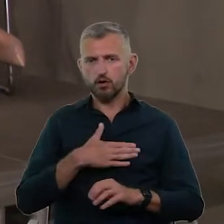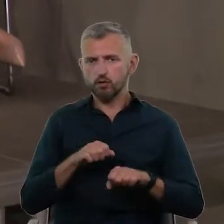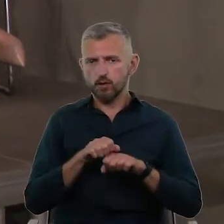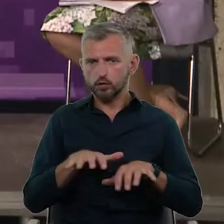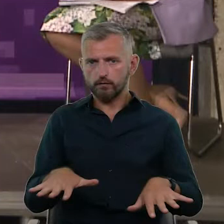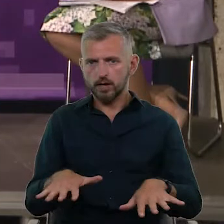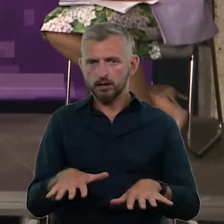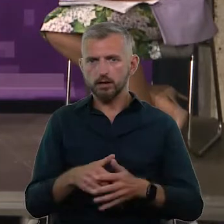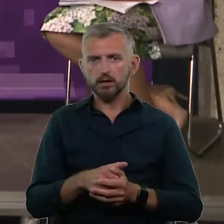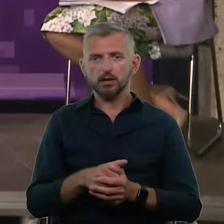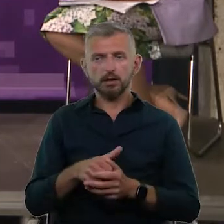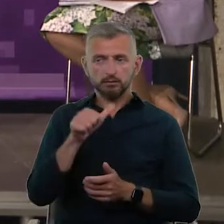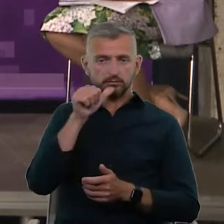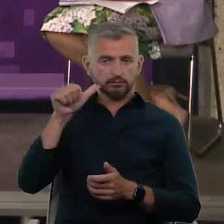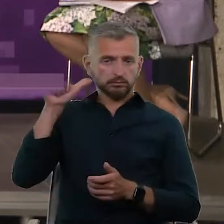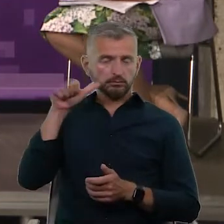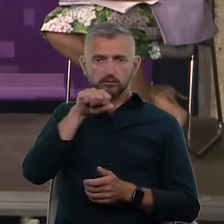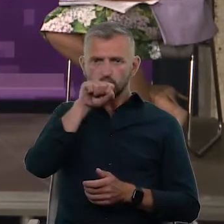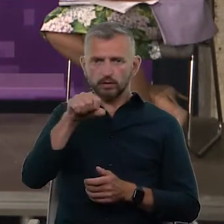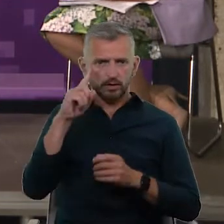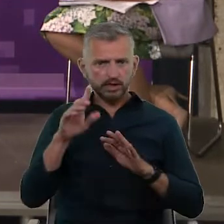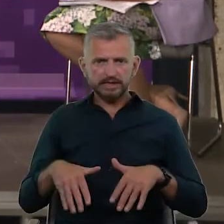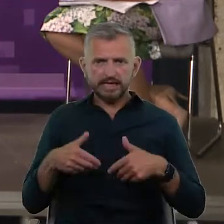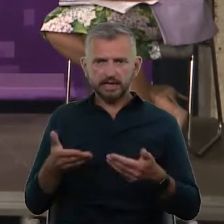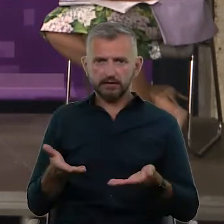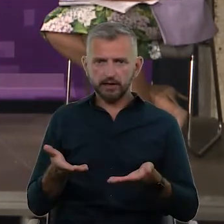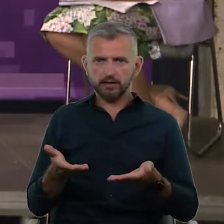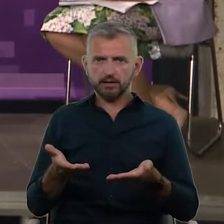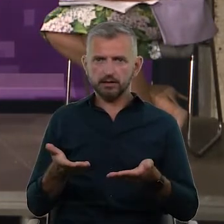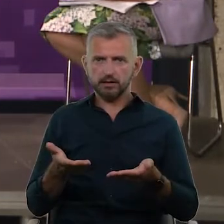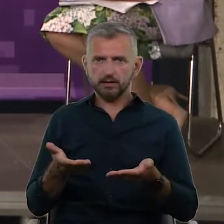У тому році завдяки ініціативі